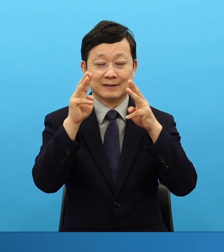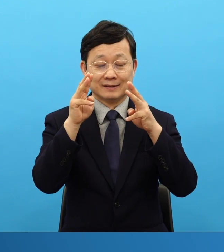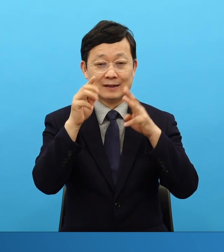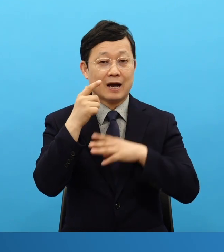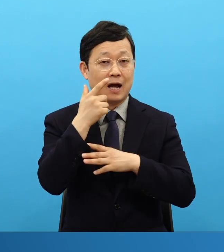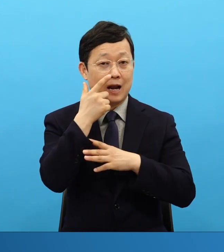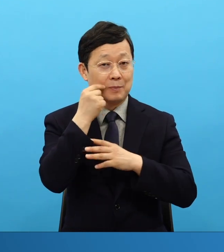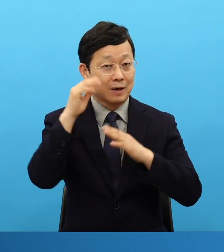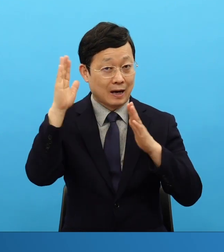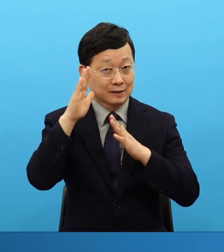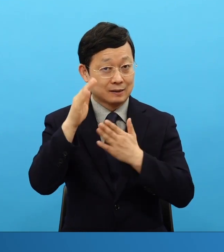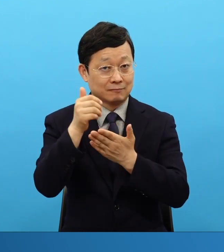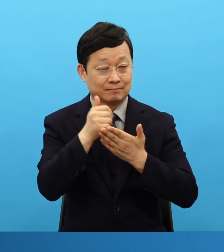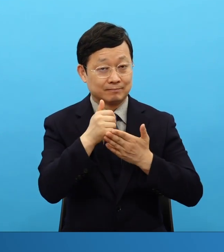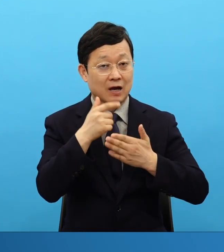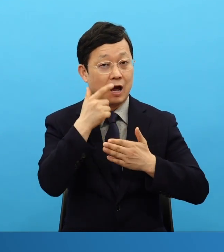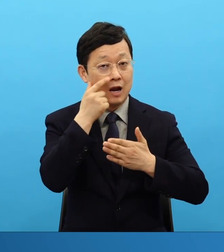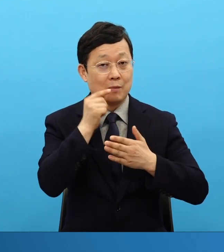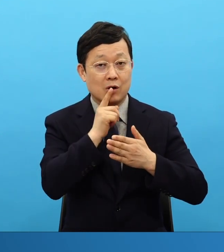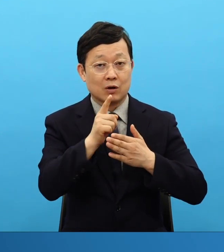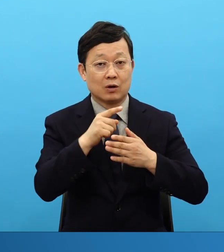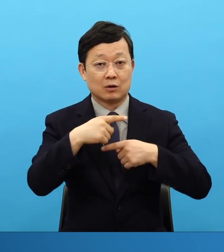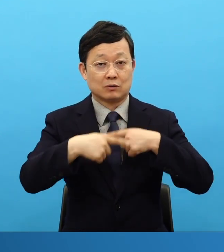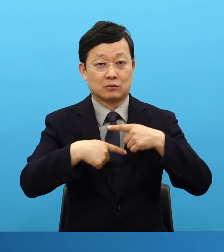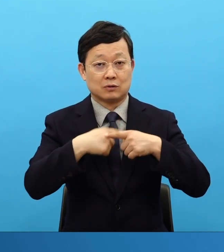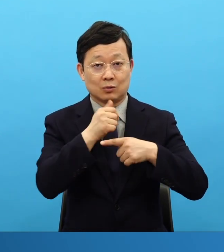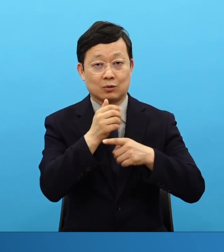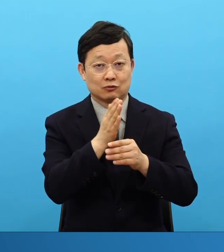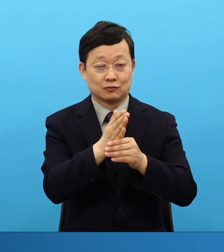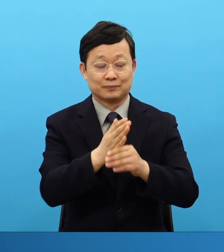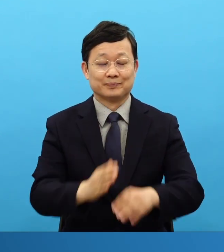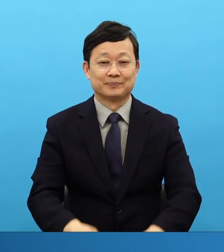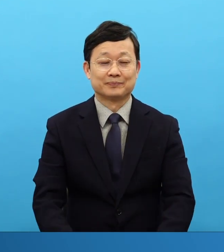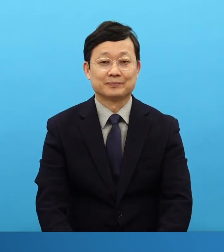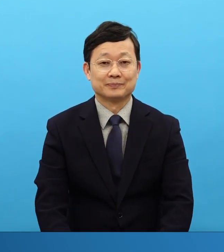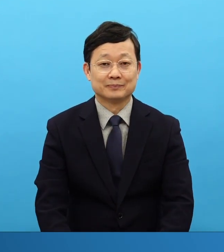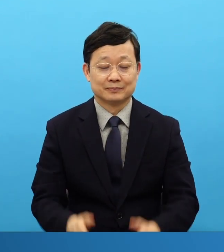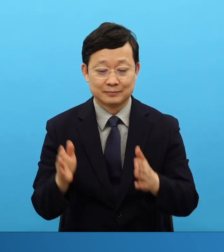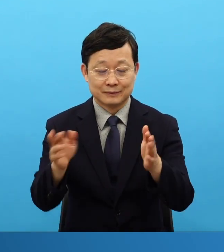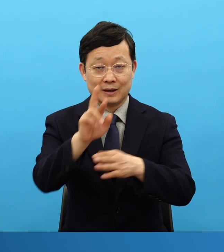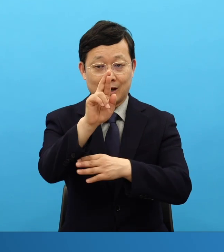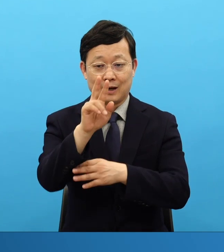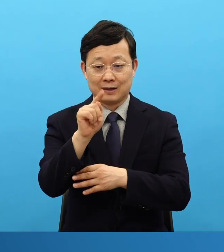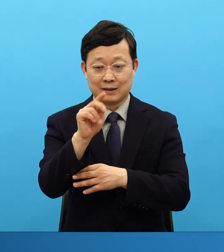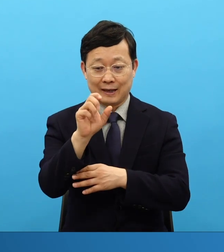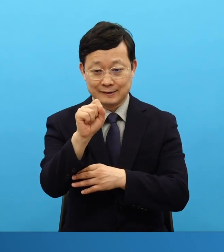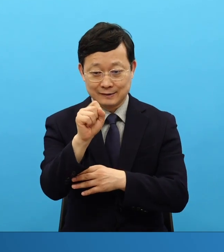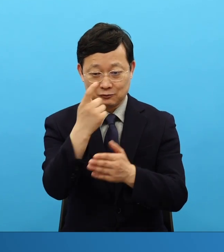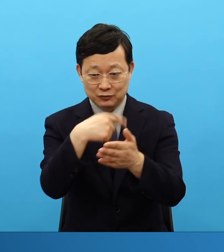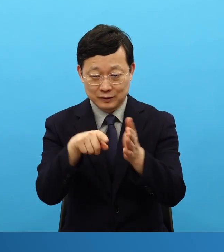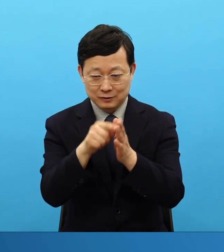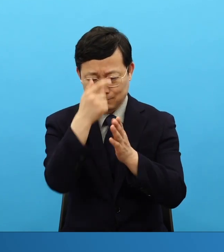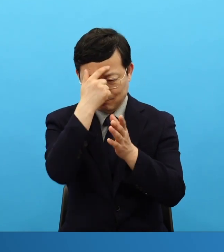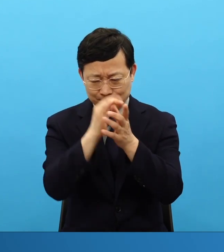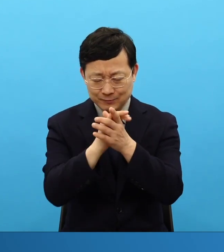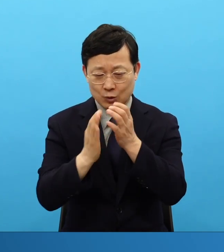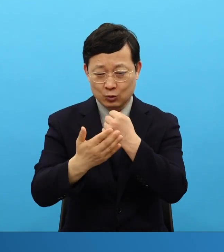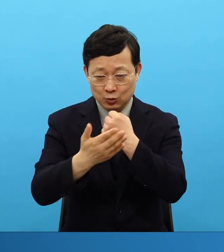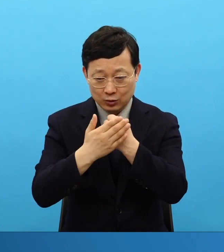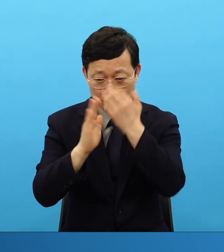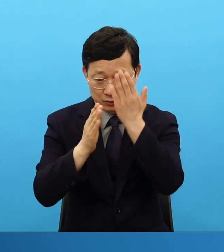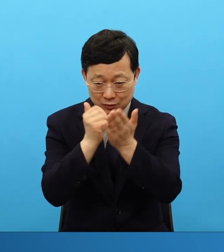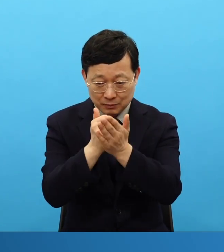나가오유이입니다. 그동안 우리 RTS를 위해서 기도해 주시는 전국 교회와 성도님들과 목사님들께 진심으로 감사를